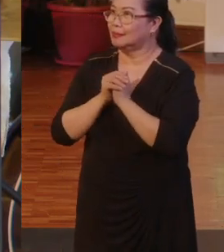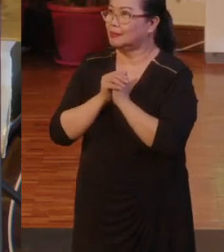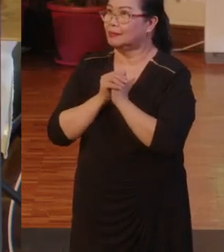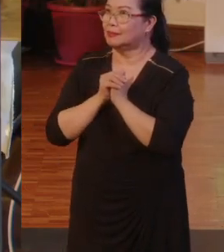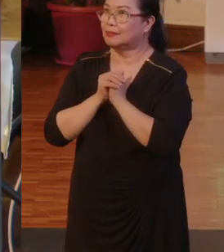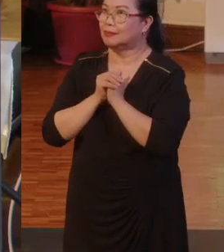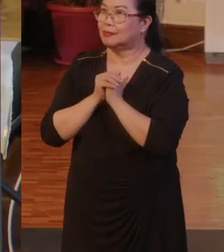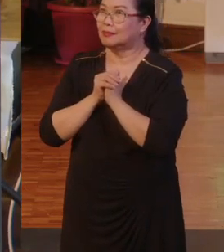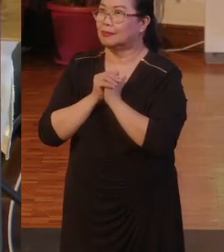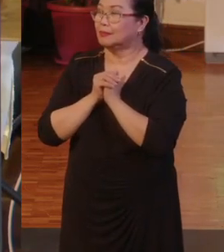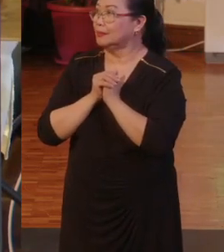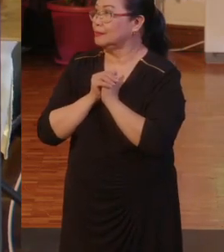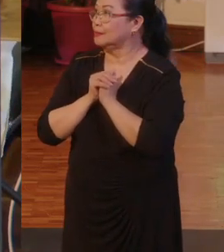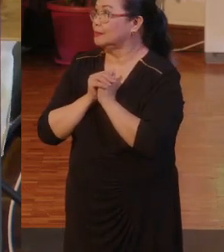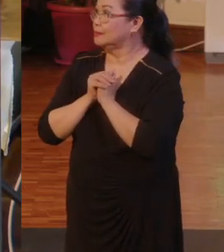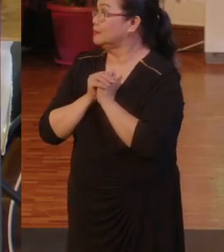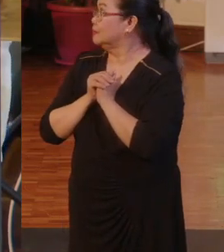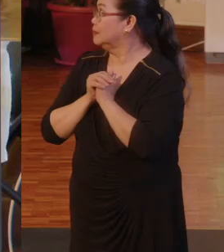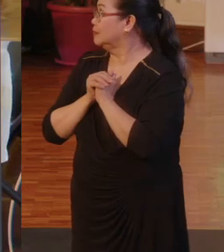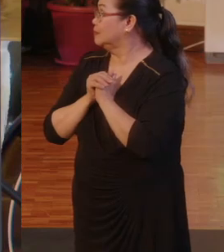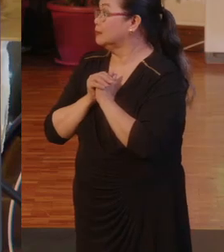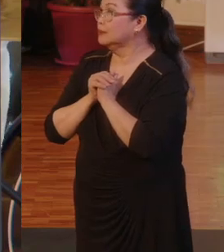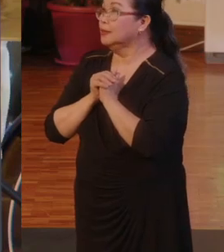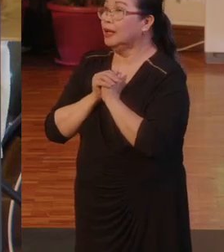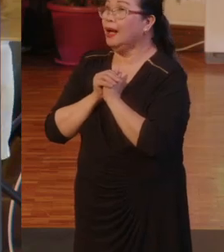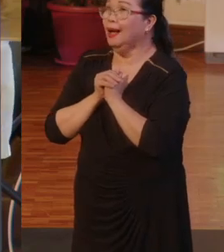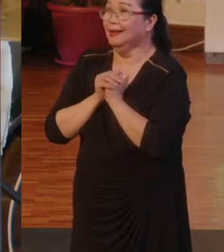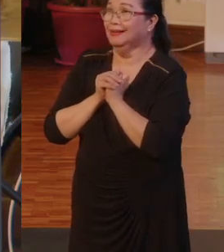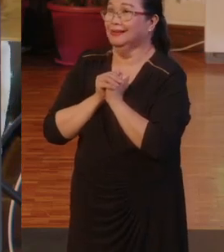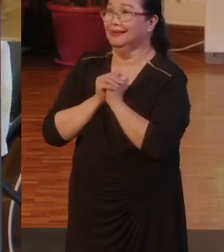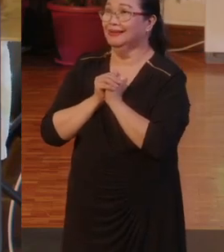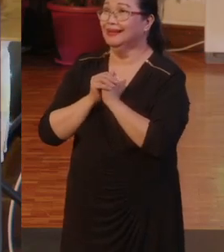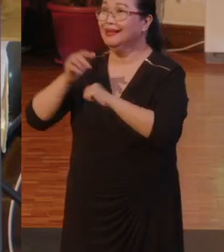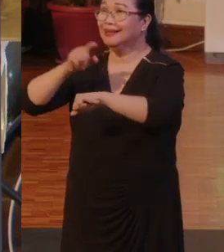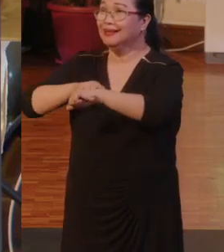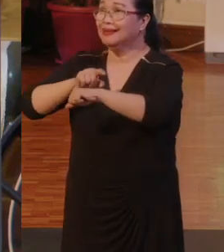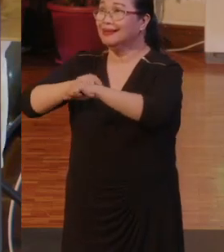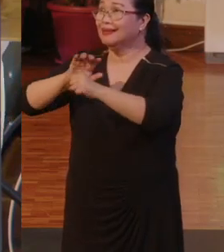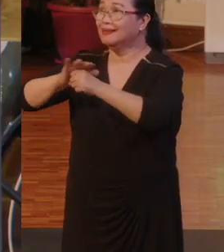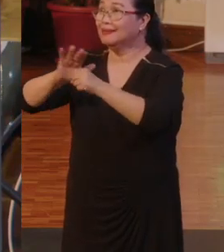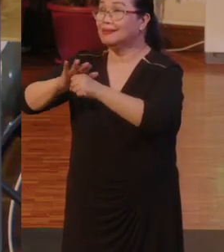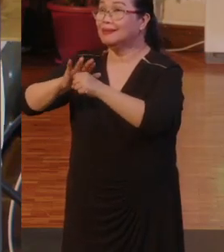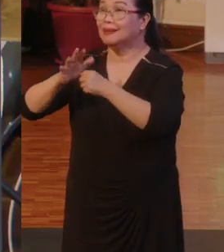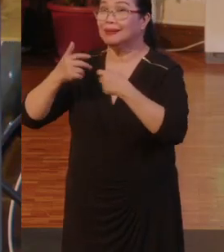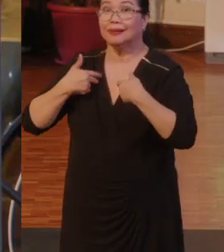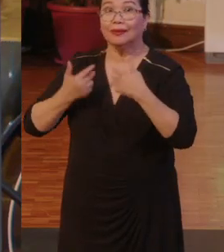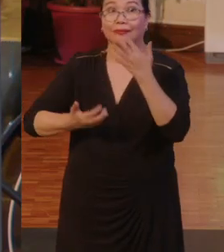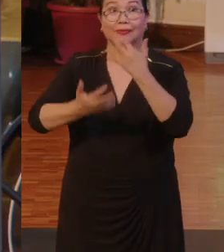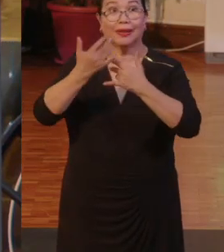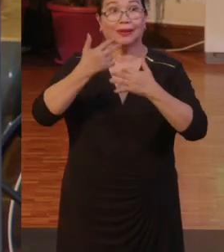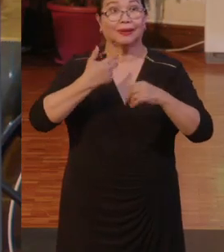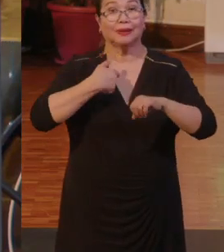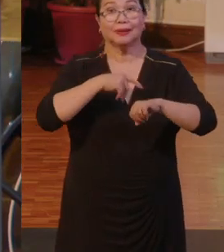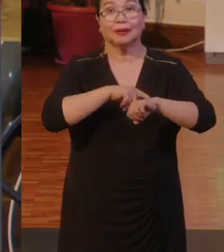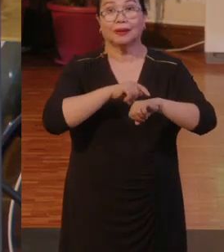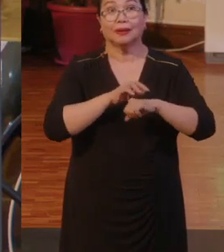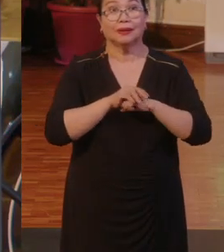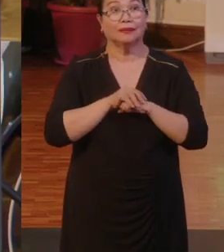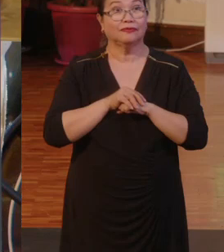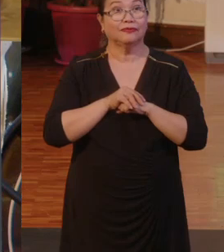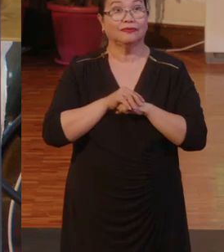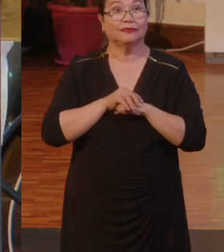Natupad ang pangakong yon. Pinaalala muli ng Diyos sa kanila kung paano niya sila binigyan ng tagumpay sa kanilang pagtawid ng Jordan